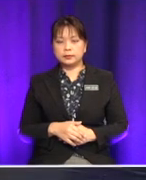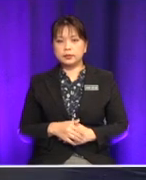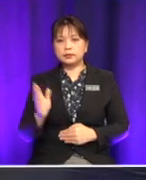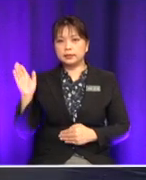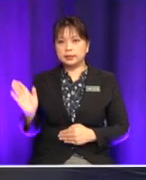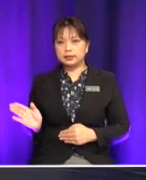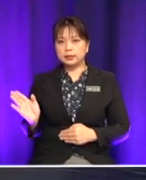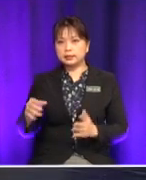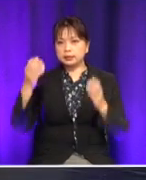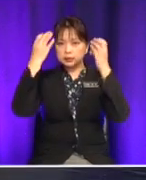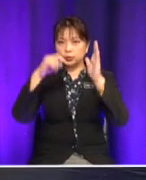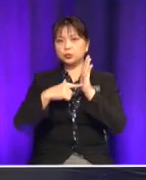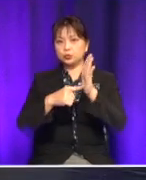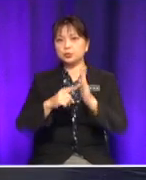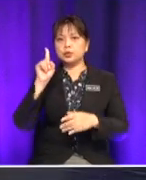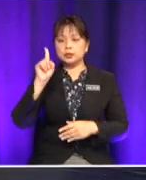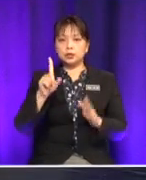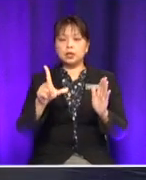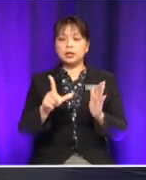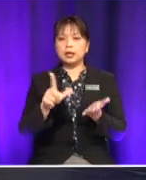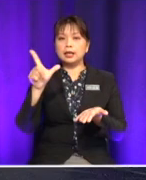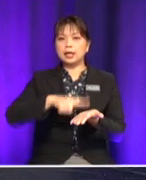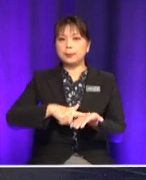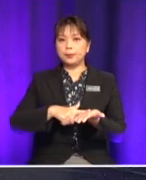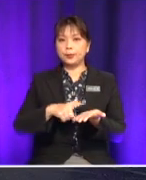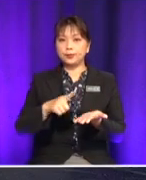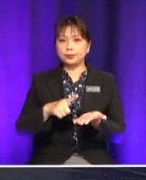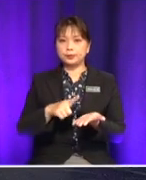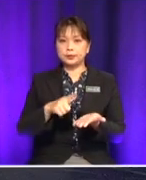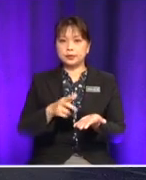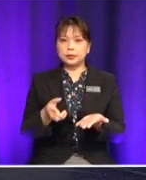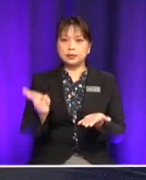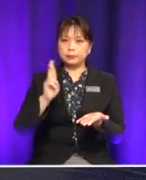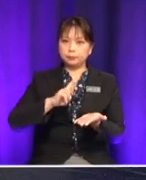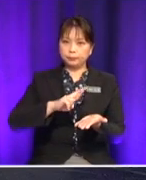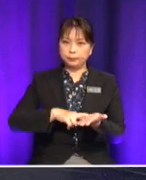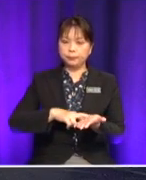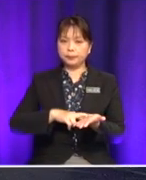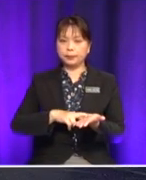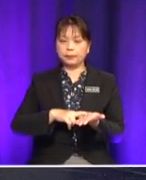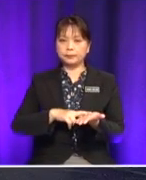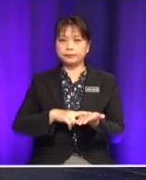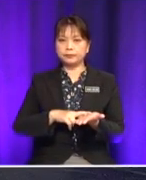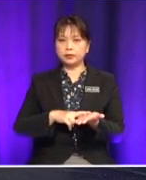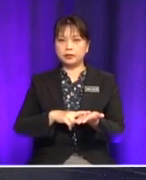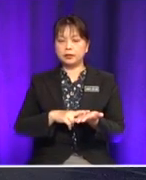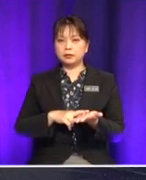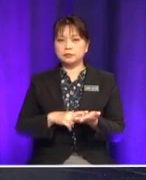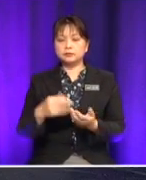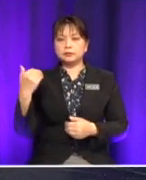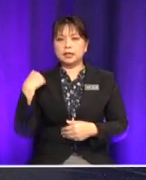eksperimen apa eksperimen ayunan bandul ya nampak ada pernyataan masalah